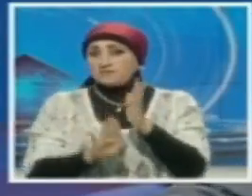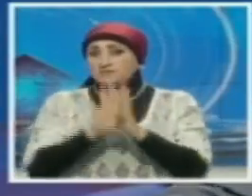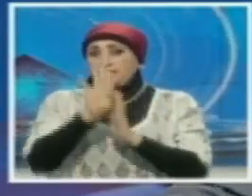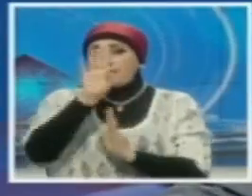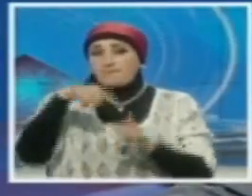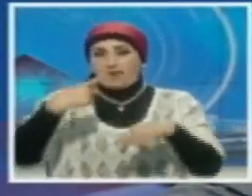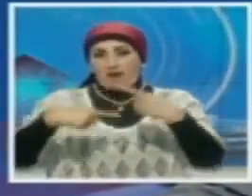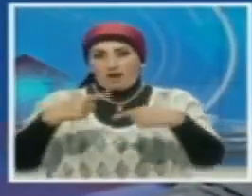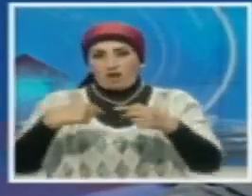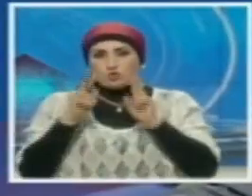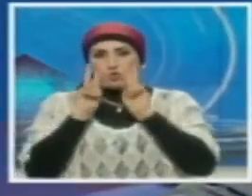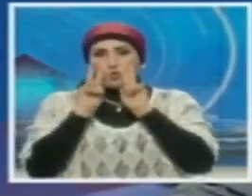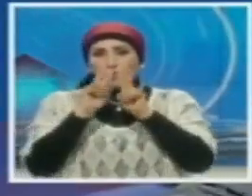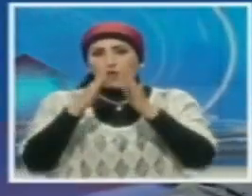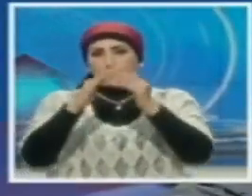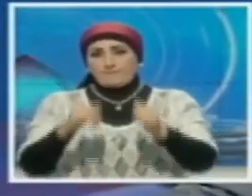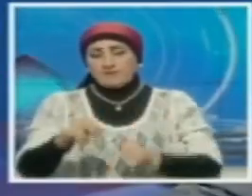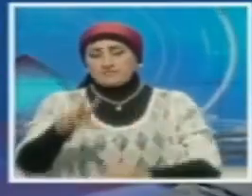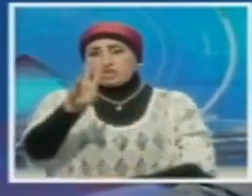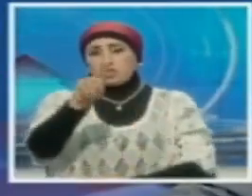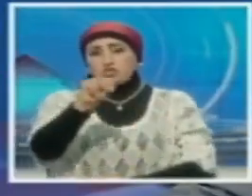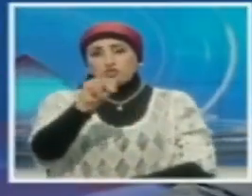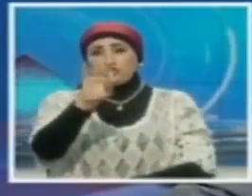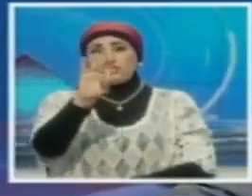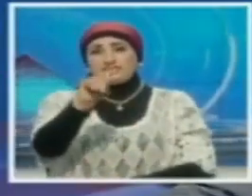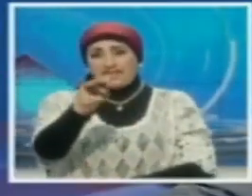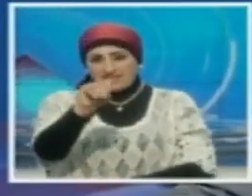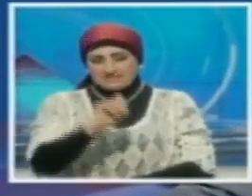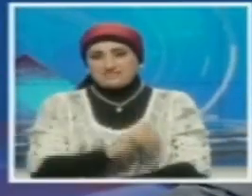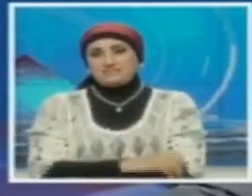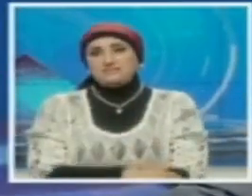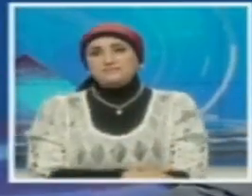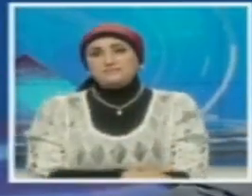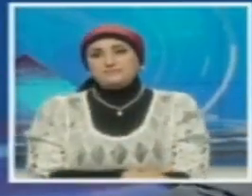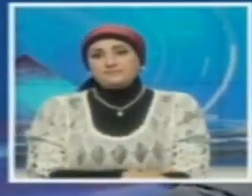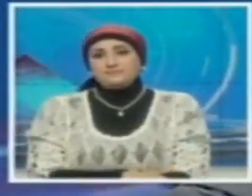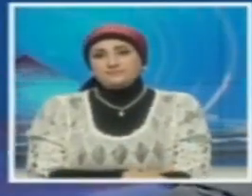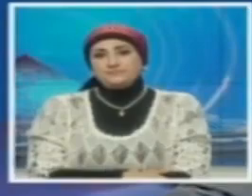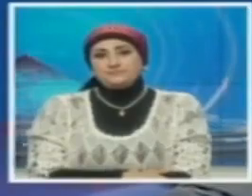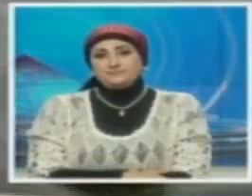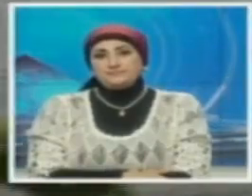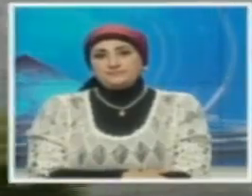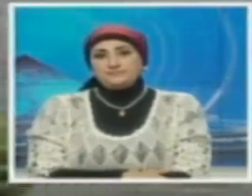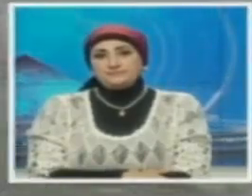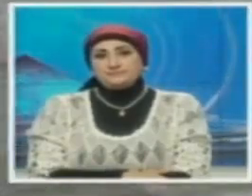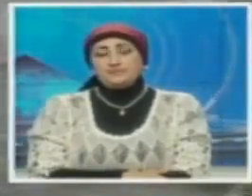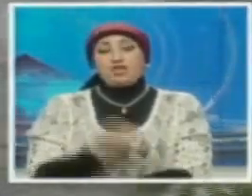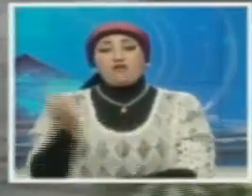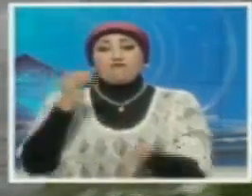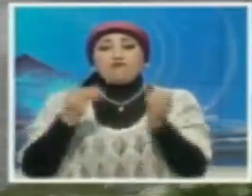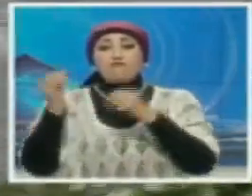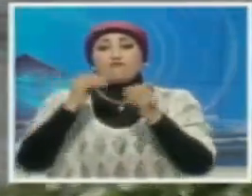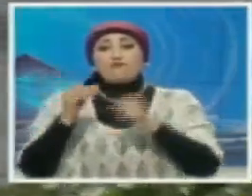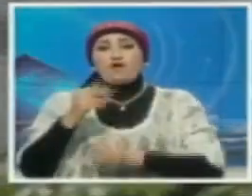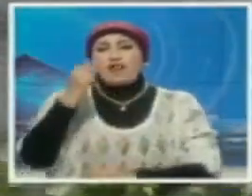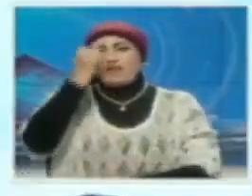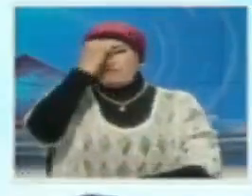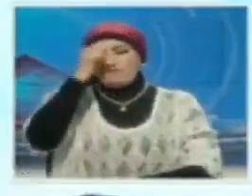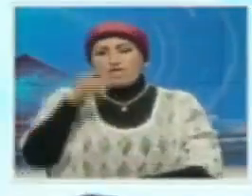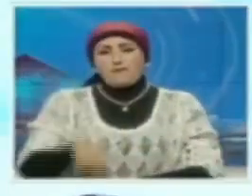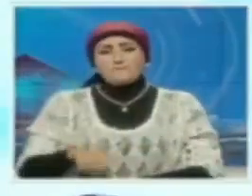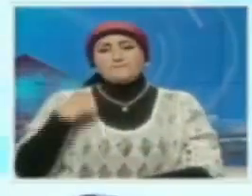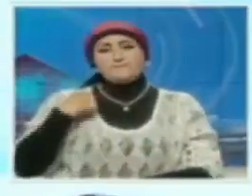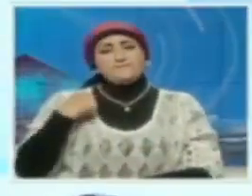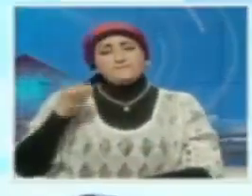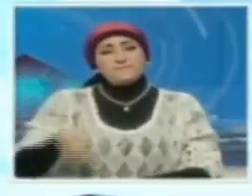مصر للتنمية المستدامة ورؤية مصر 2030. ما يزيد على 2000 من محافظات